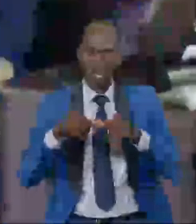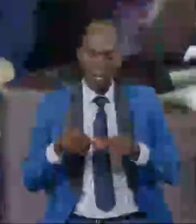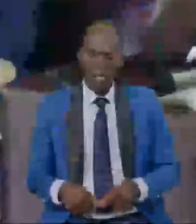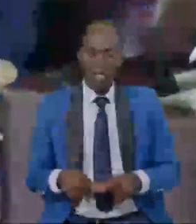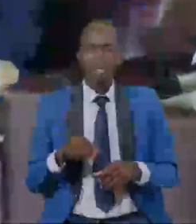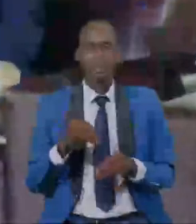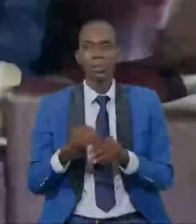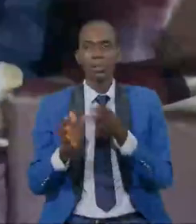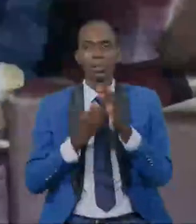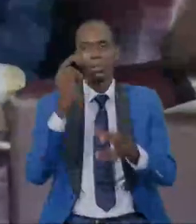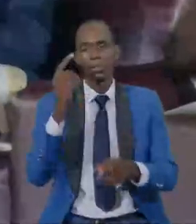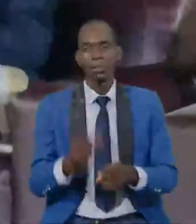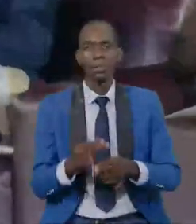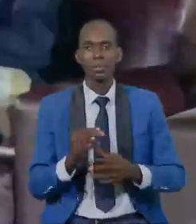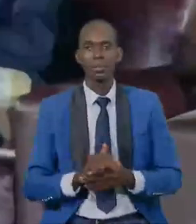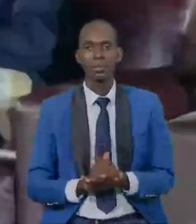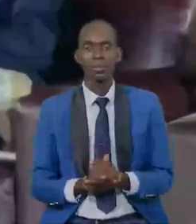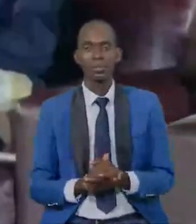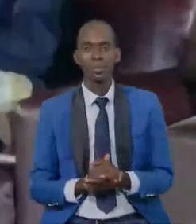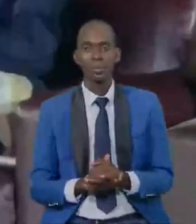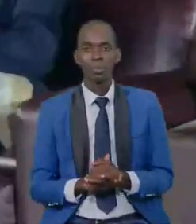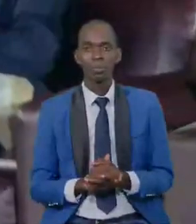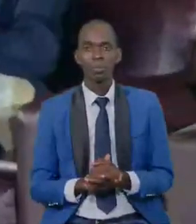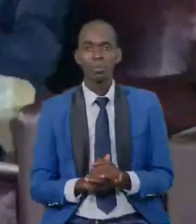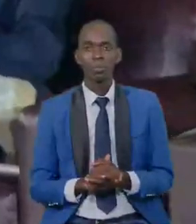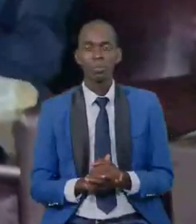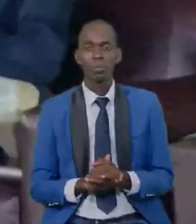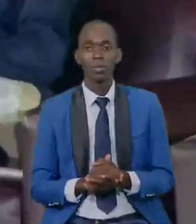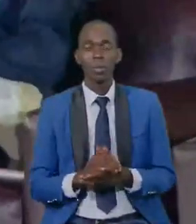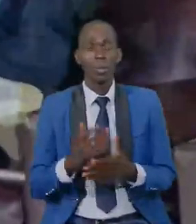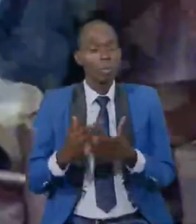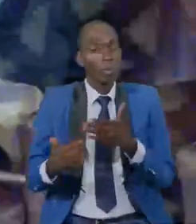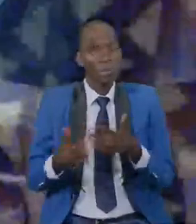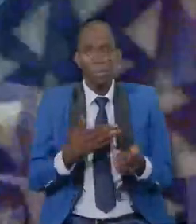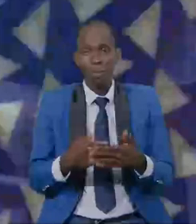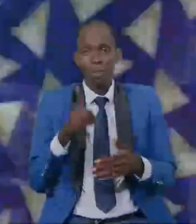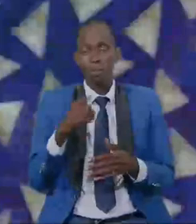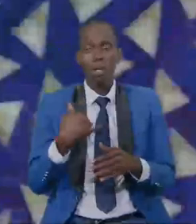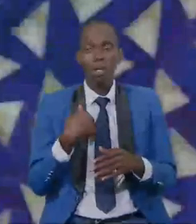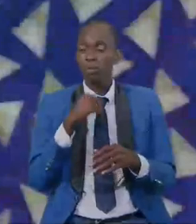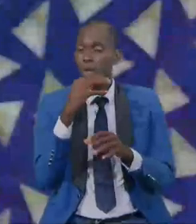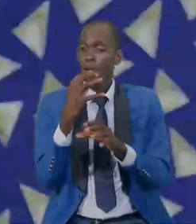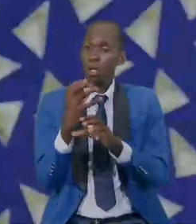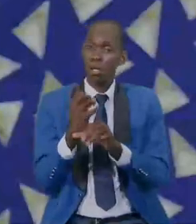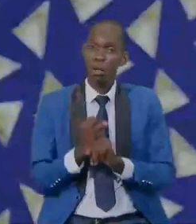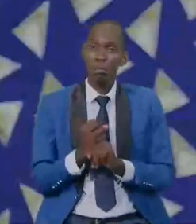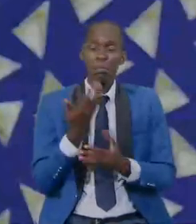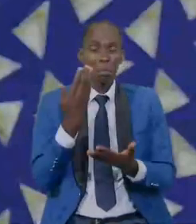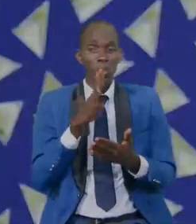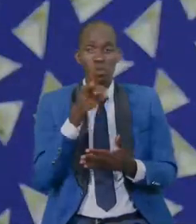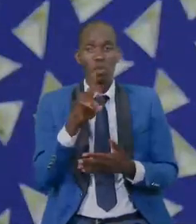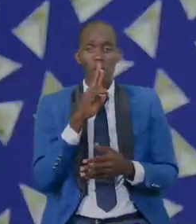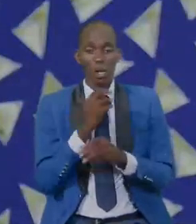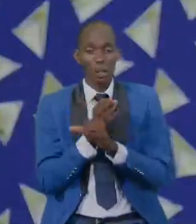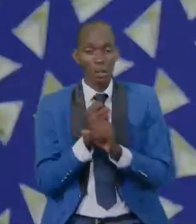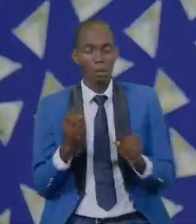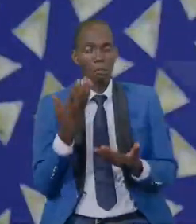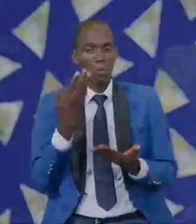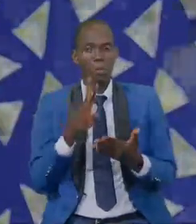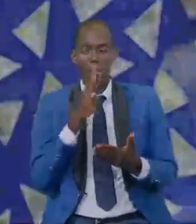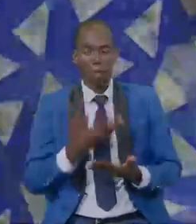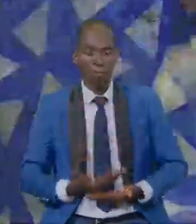Tout ce que vous avez retenu, reçu, obtenu sera permanent au nom de Jésus-Christ. Maybe you are saved, maybe you are born